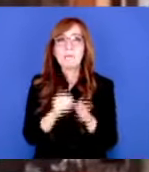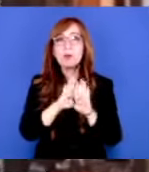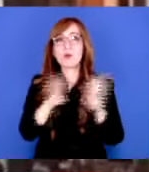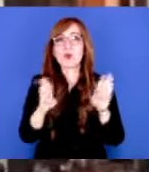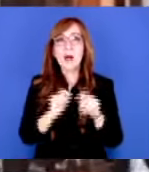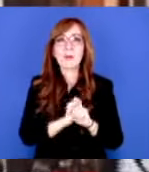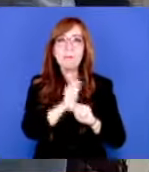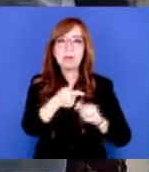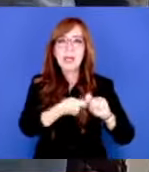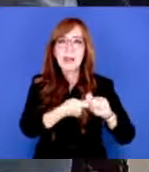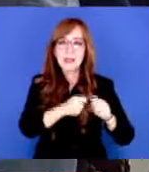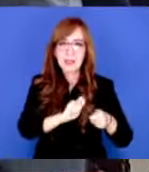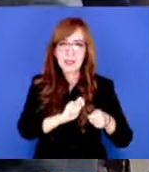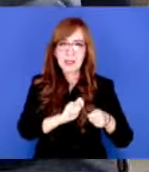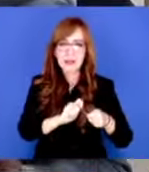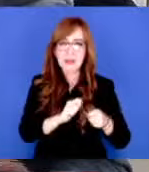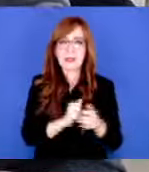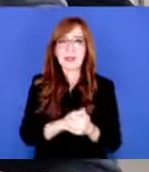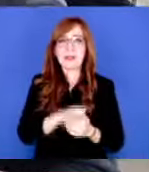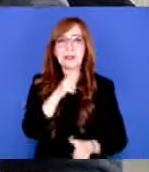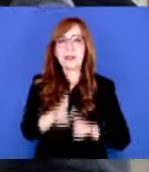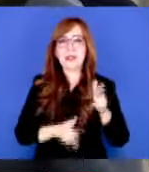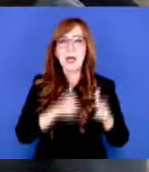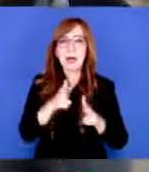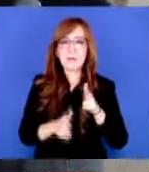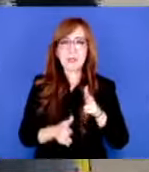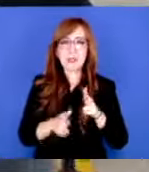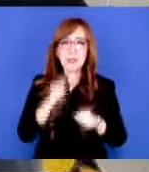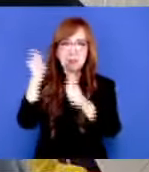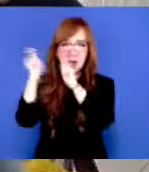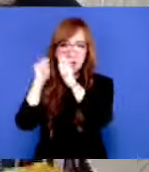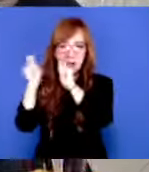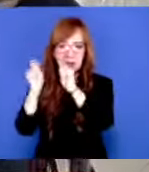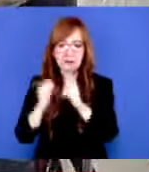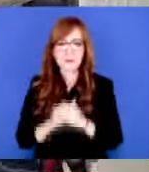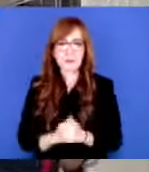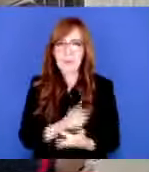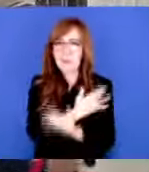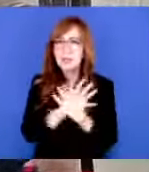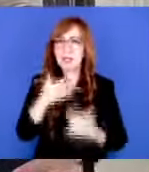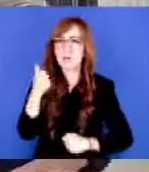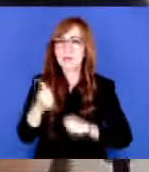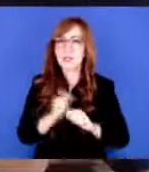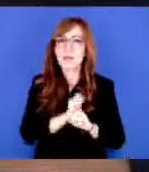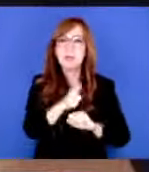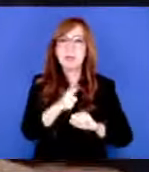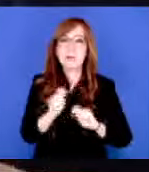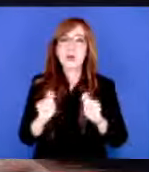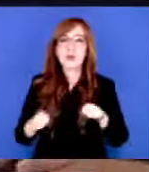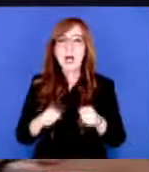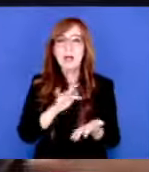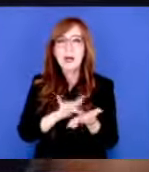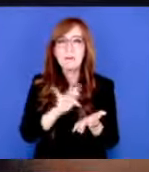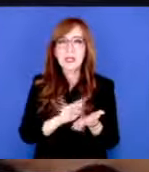mulai h-45 atau 15 Februari 2024 masyarakat bisa membeli tiket Melalui aplikasi